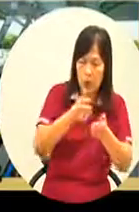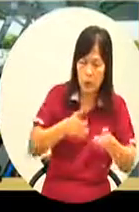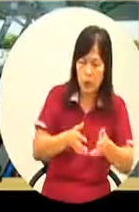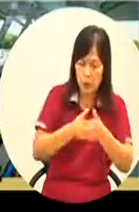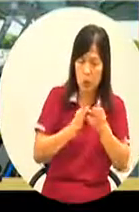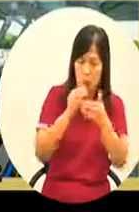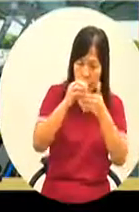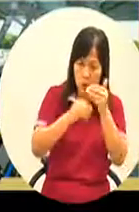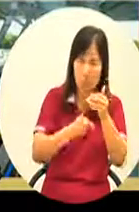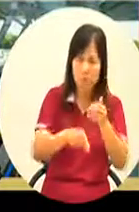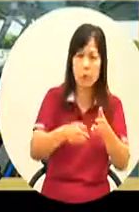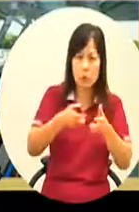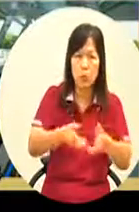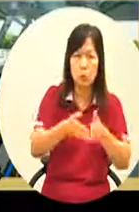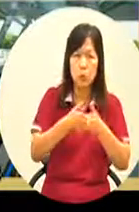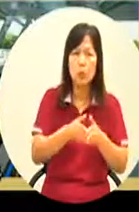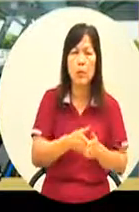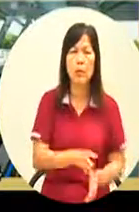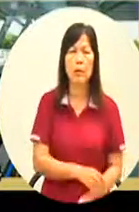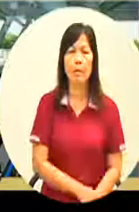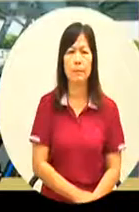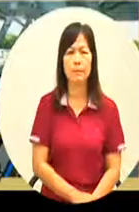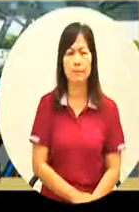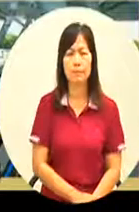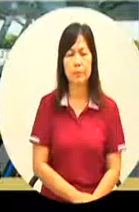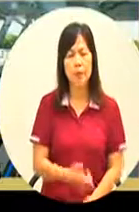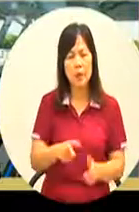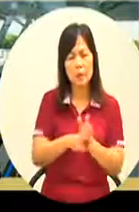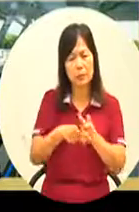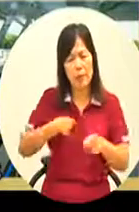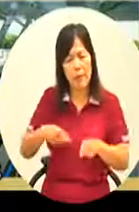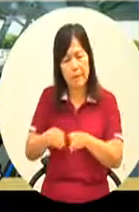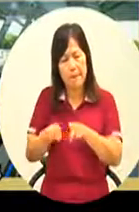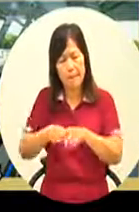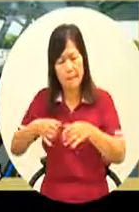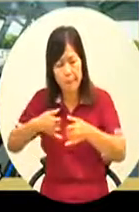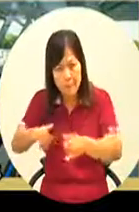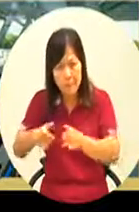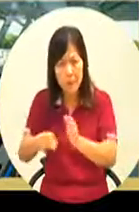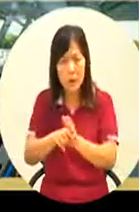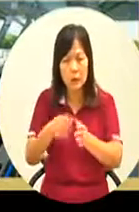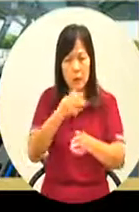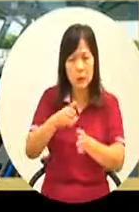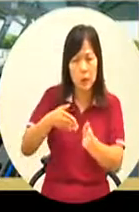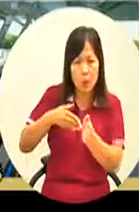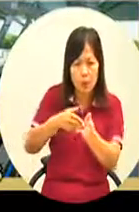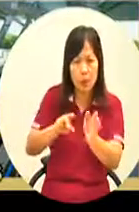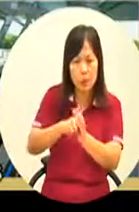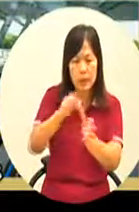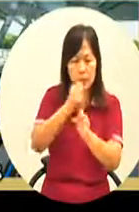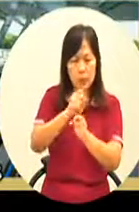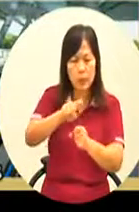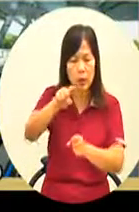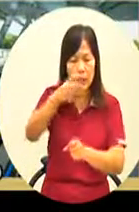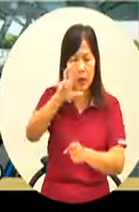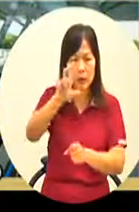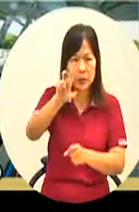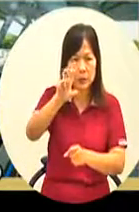哦，这足重要，袂使讲因为吼、哦，啊你平面轻轨都要造价147亿，啊